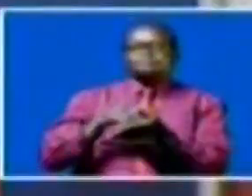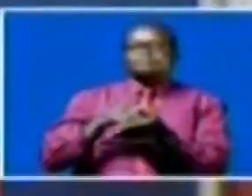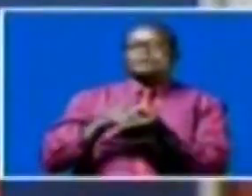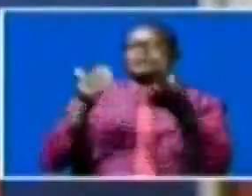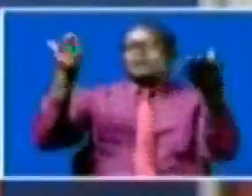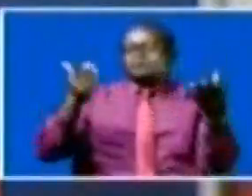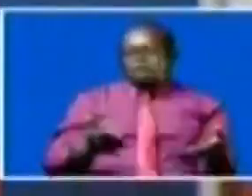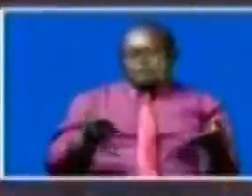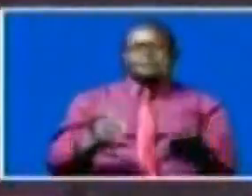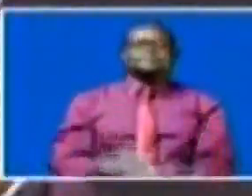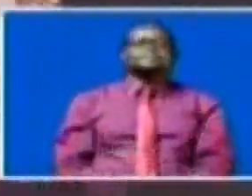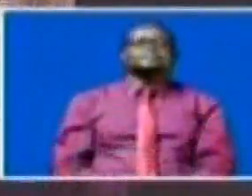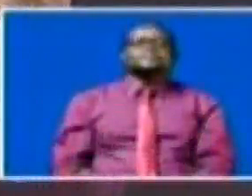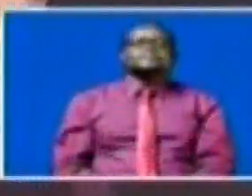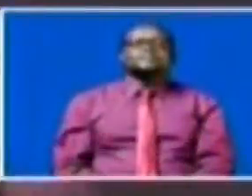bonde la Ufa.